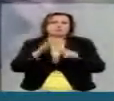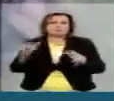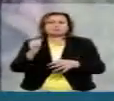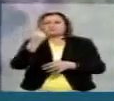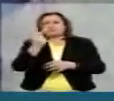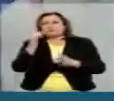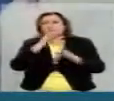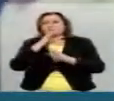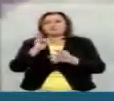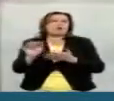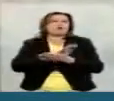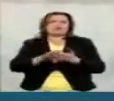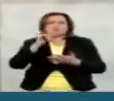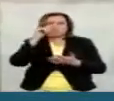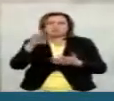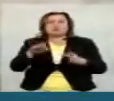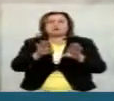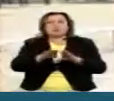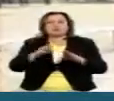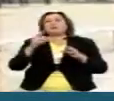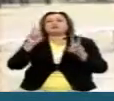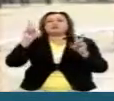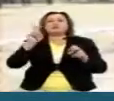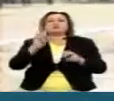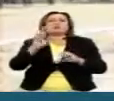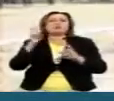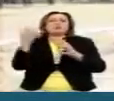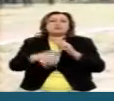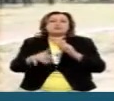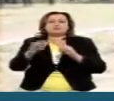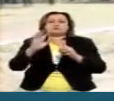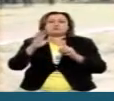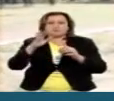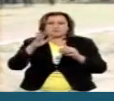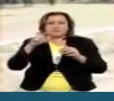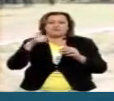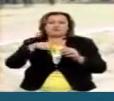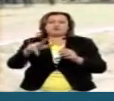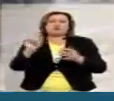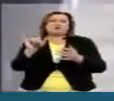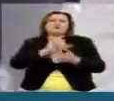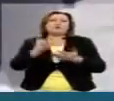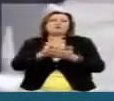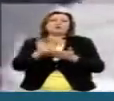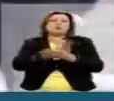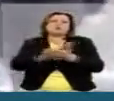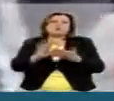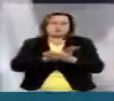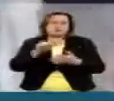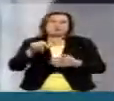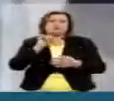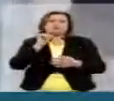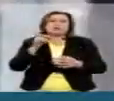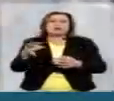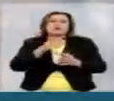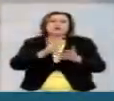один день природу не очистить. Именно под таким девизом все те, кому не безразлична природа, вышли на экологический субботник на территории Кустанайского